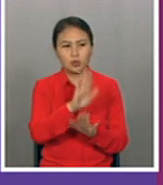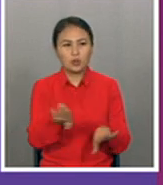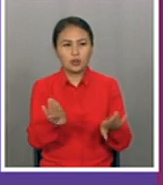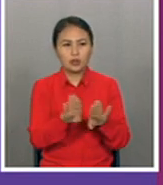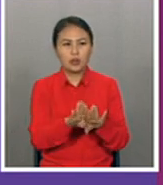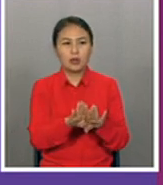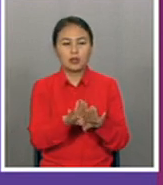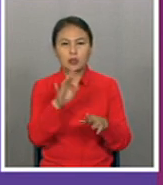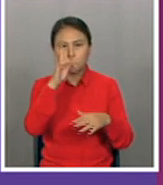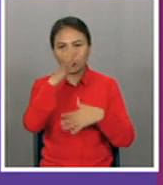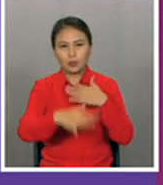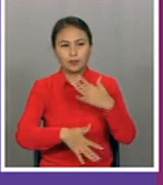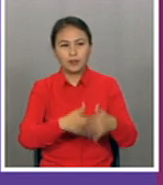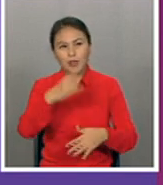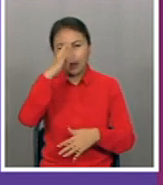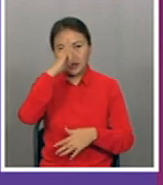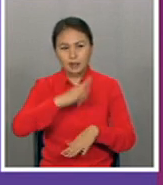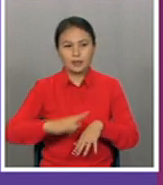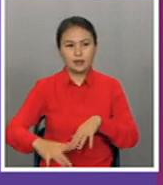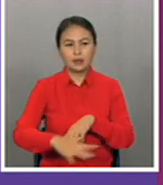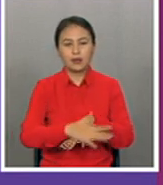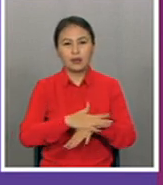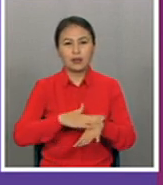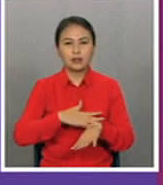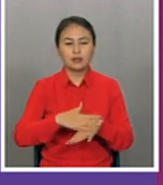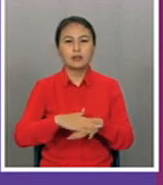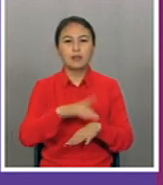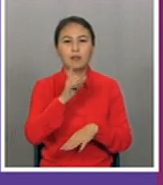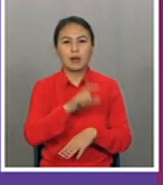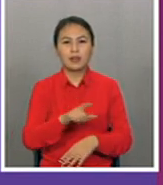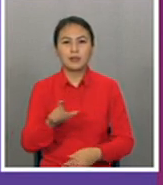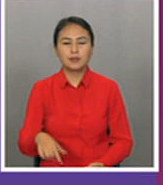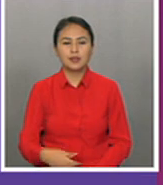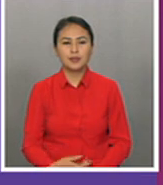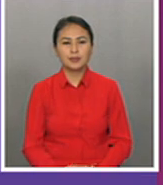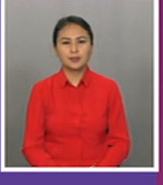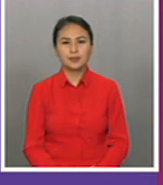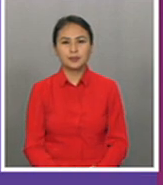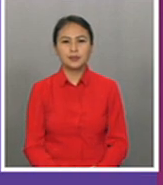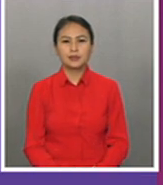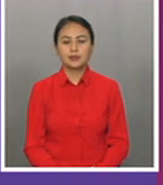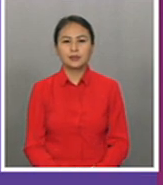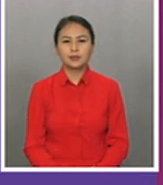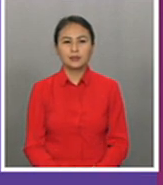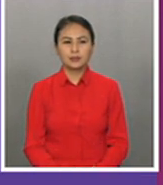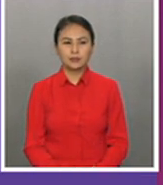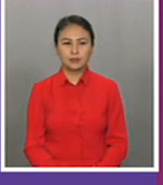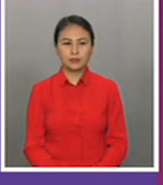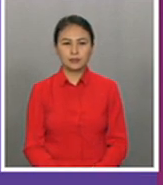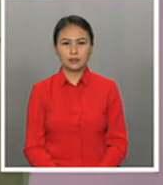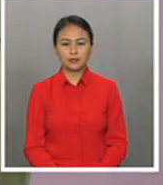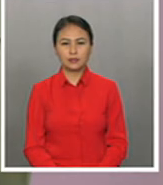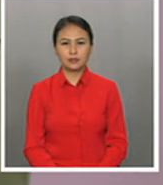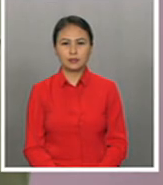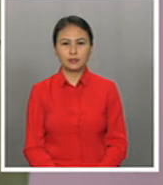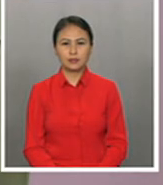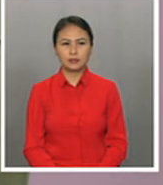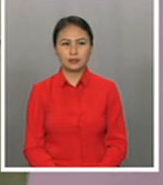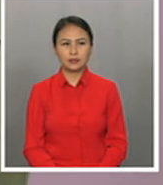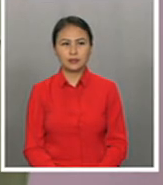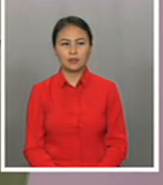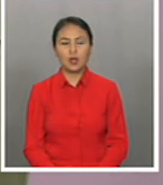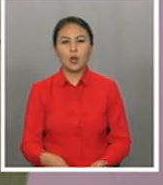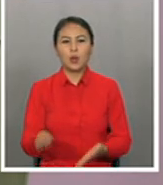сол жолда адасуым. Қазақ деген халықтың баласымын. Тұманбай Молдағалиев.